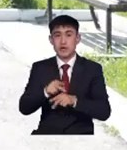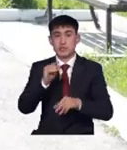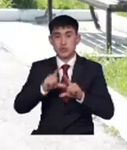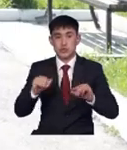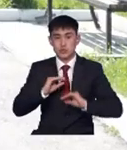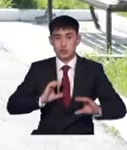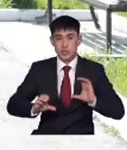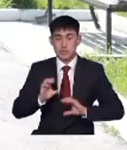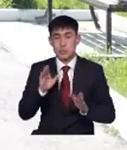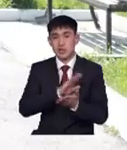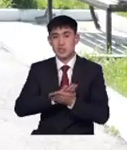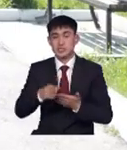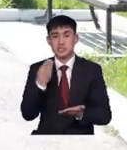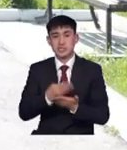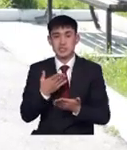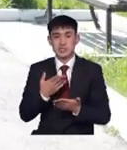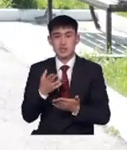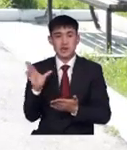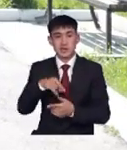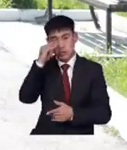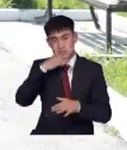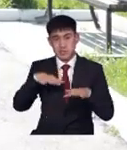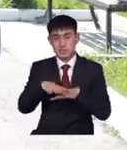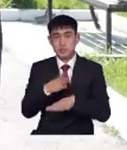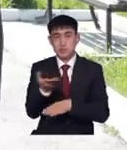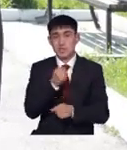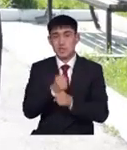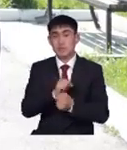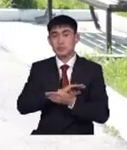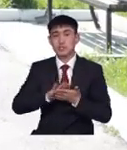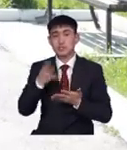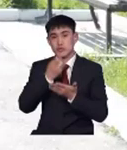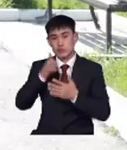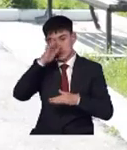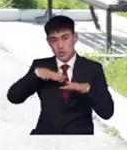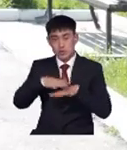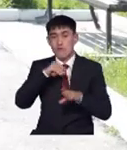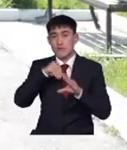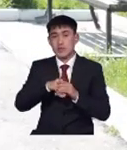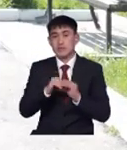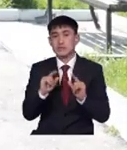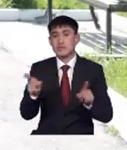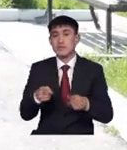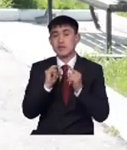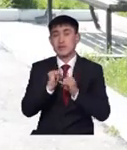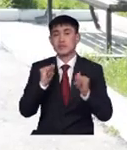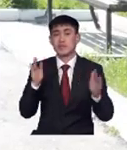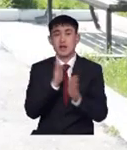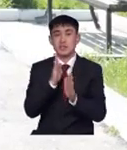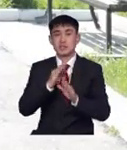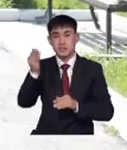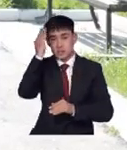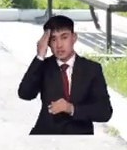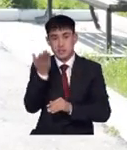школьникам и студентам экологические ценности. Наряду со всеми казахстанцами мы делаем чистой свою страну и вносим вклад в становление и развитие экологического